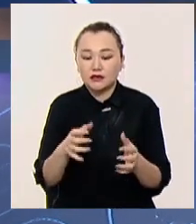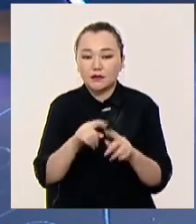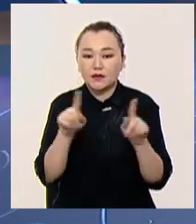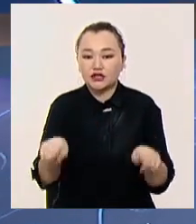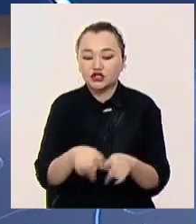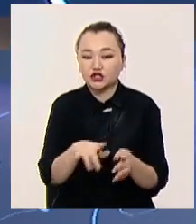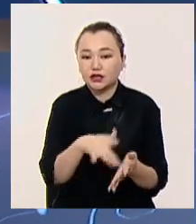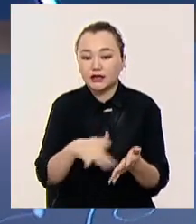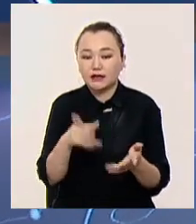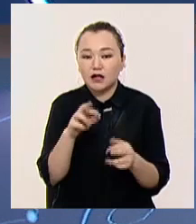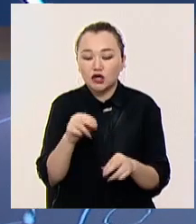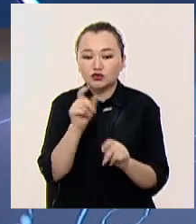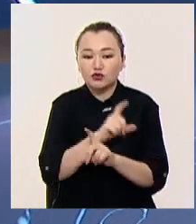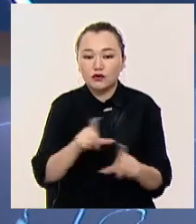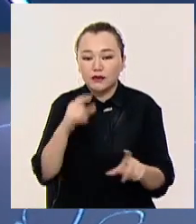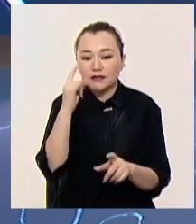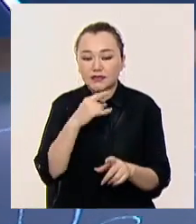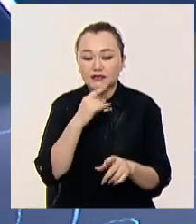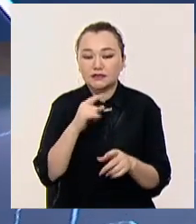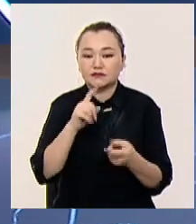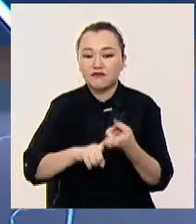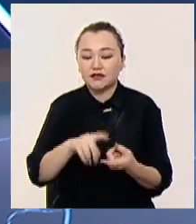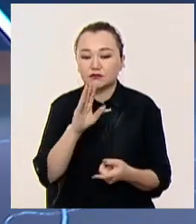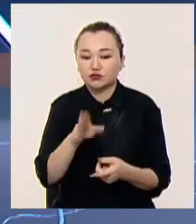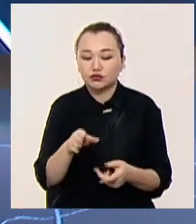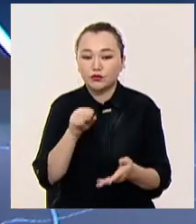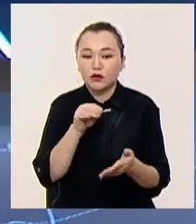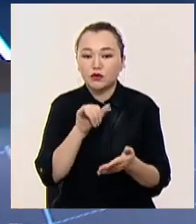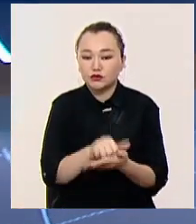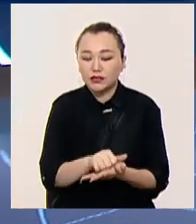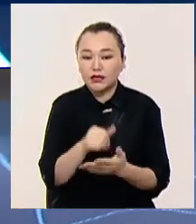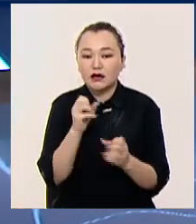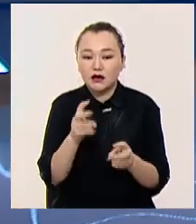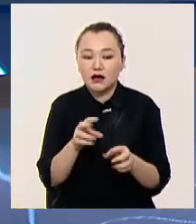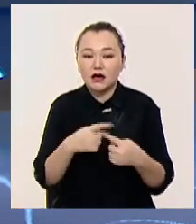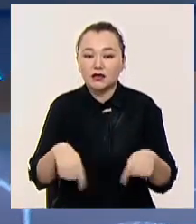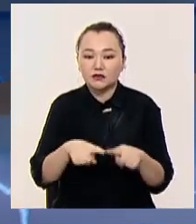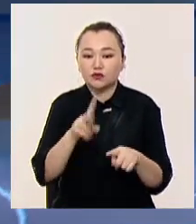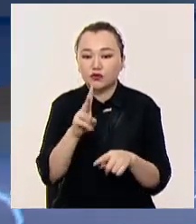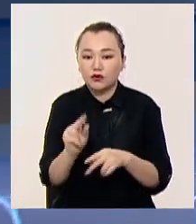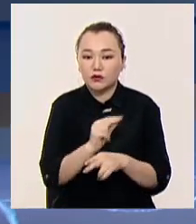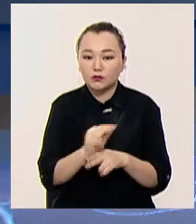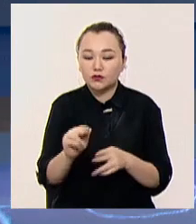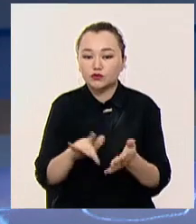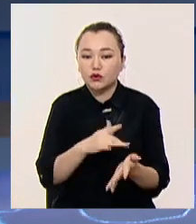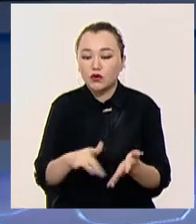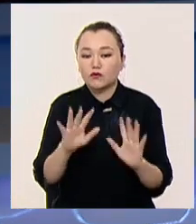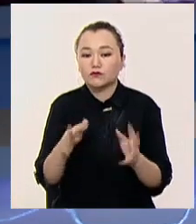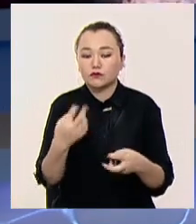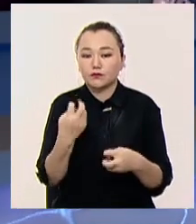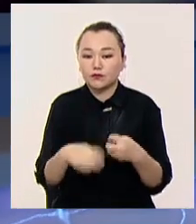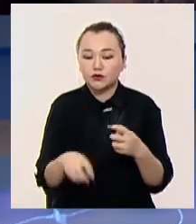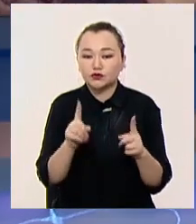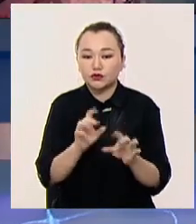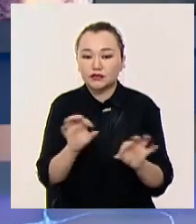для школьников казахстанским операторам связи. Как организуют этот процесс, кто будет ремонтировать гаджеты в случае их поломки и что